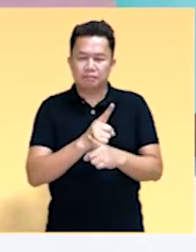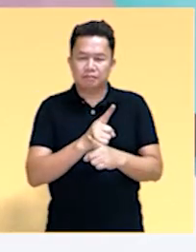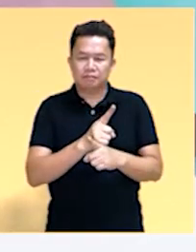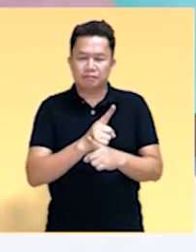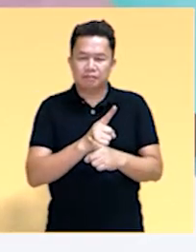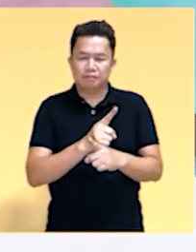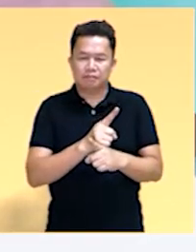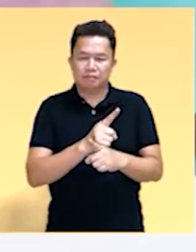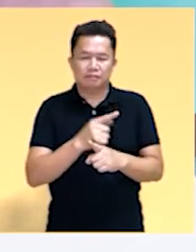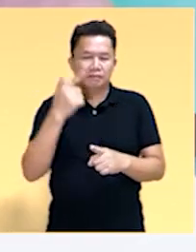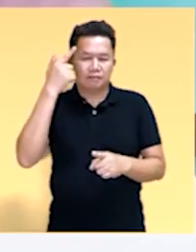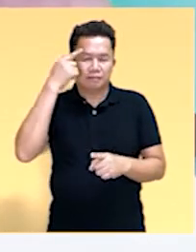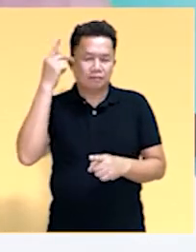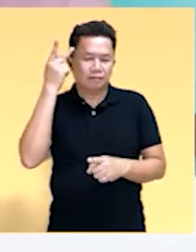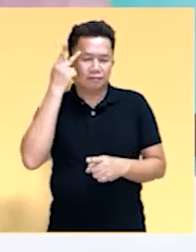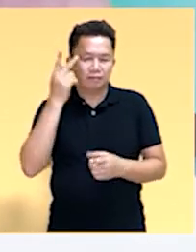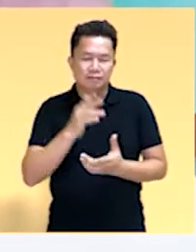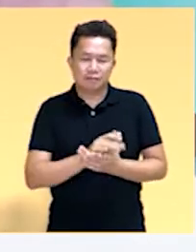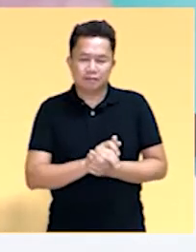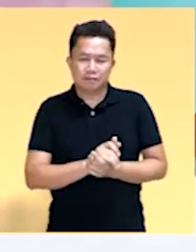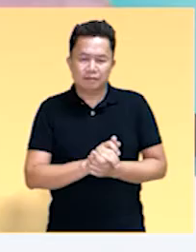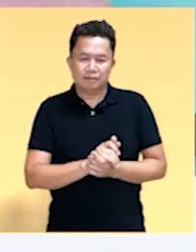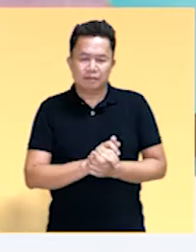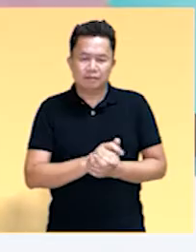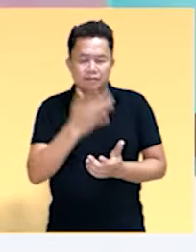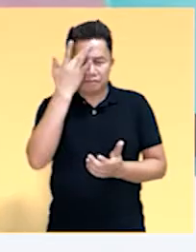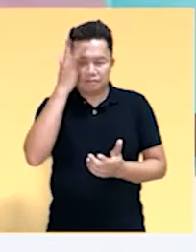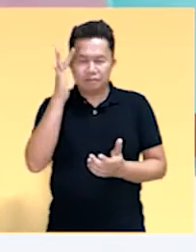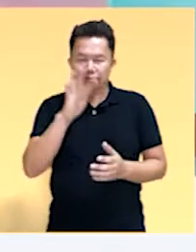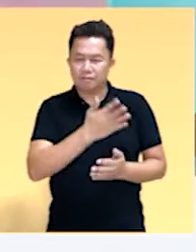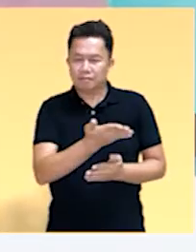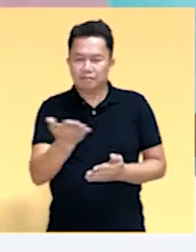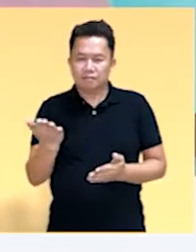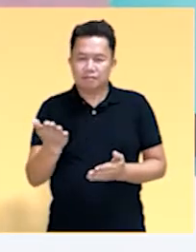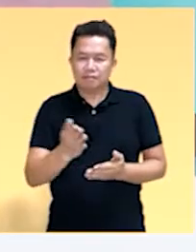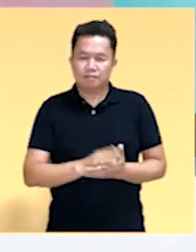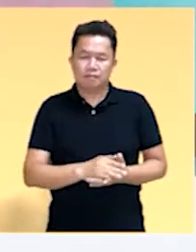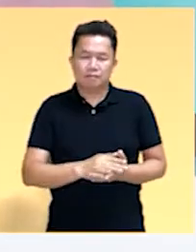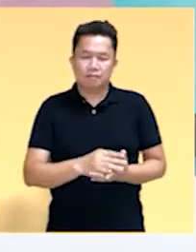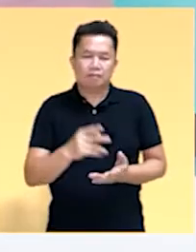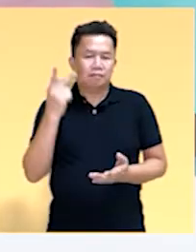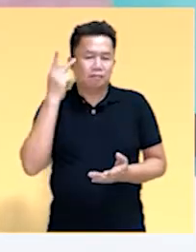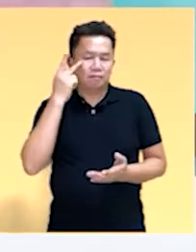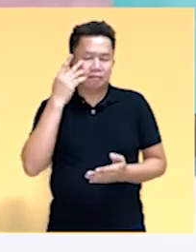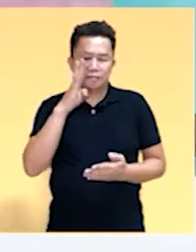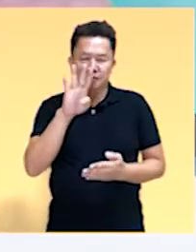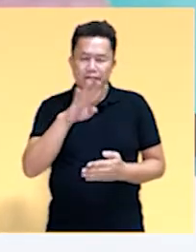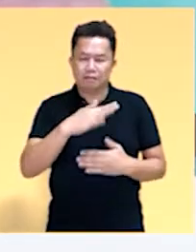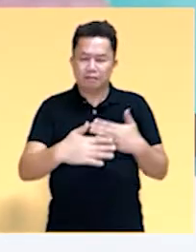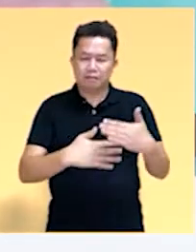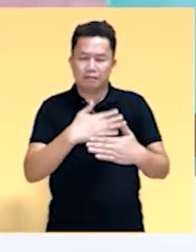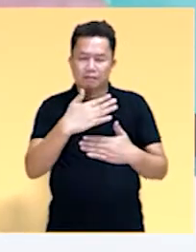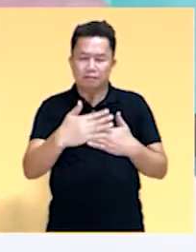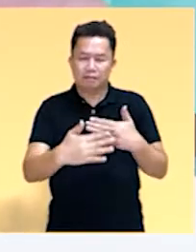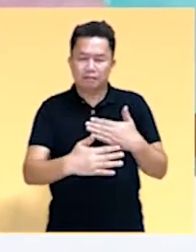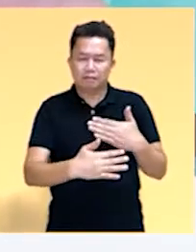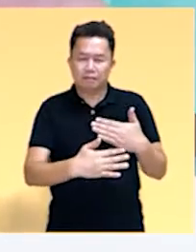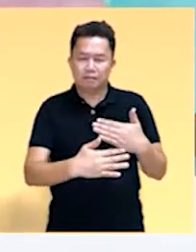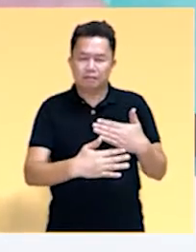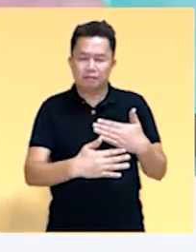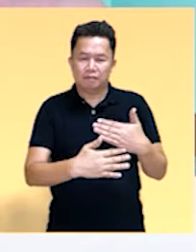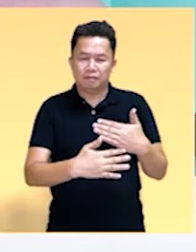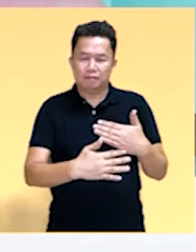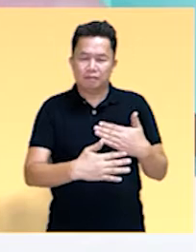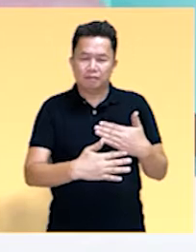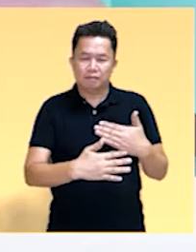Tama! Si George Polya. Ang galing niyo naman, ang Polya's 4-step procedure ay